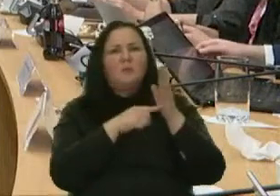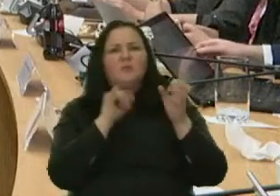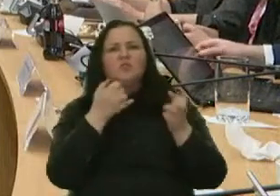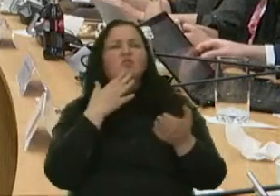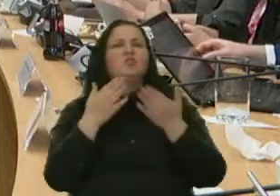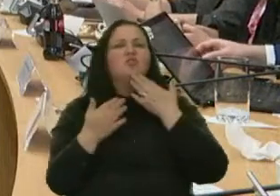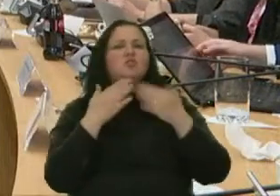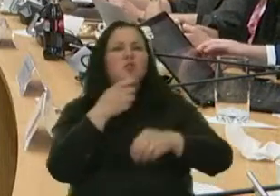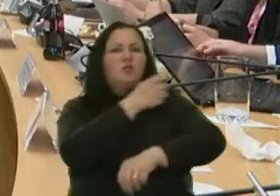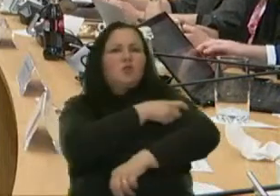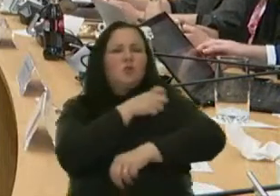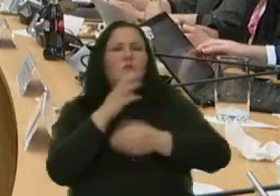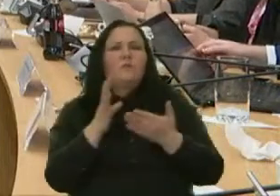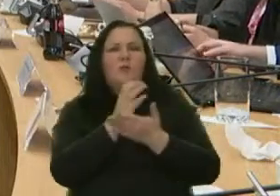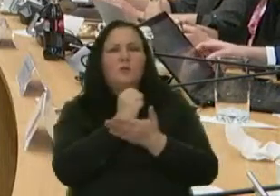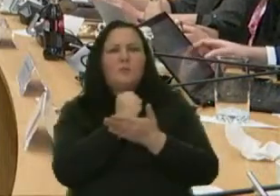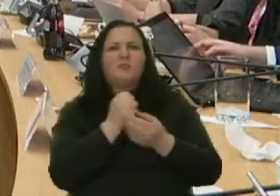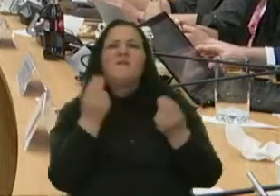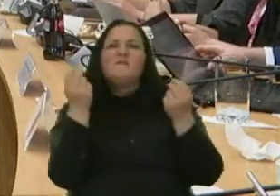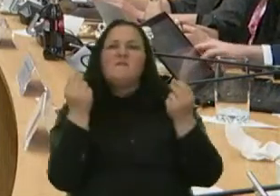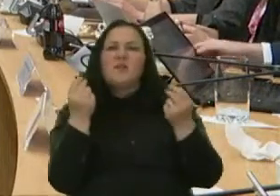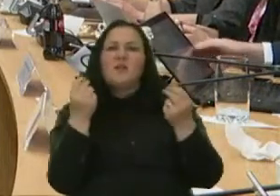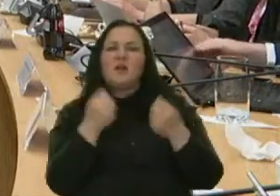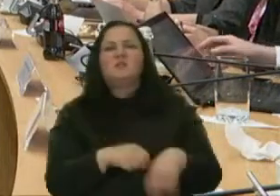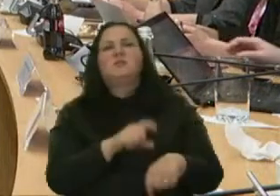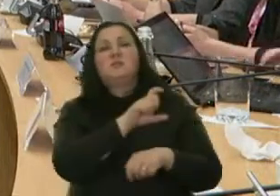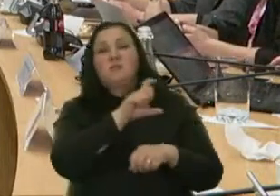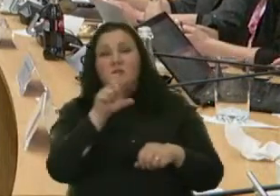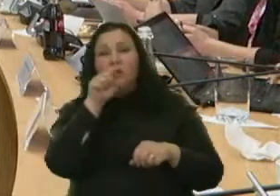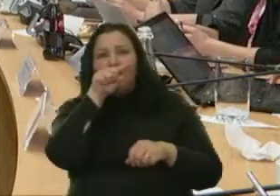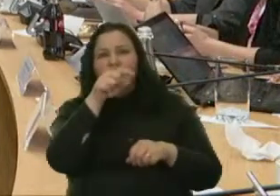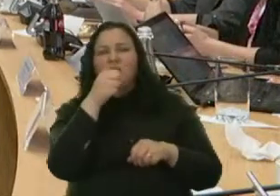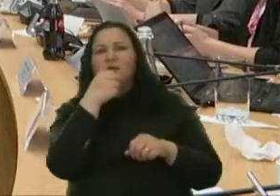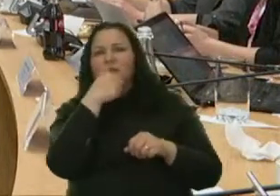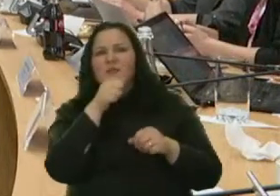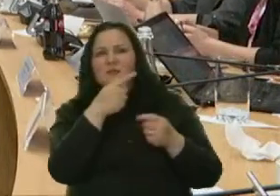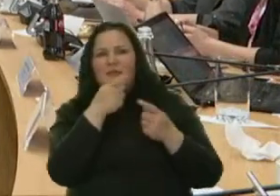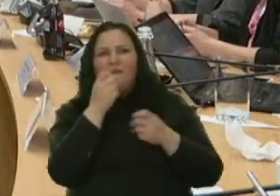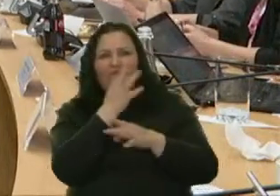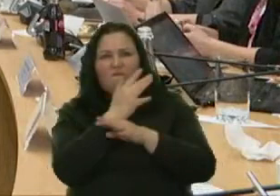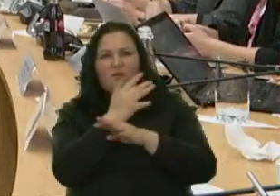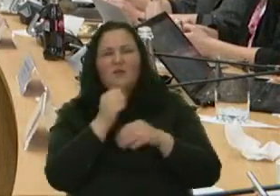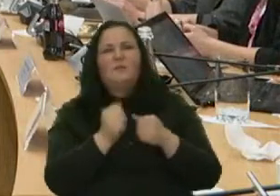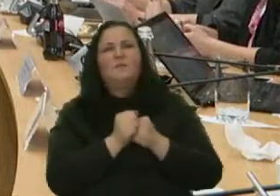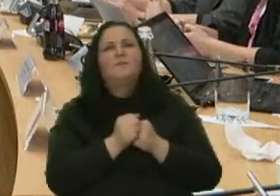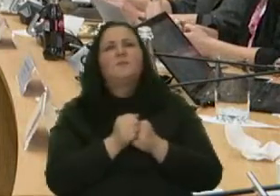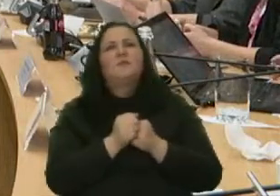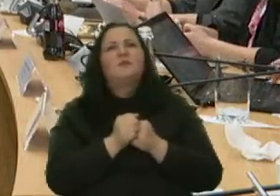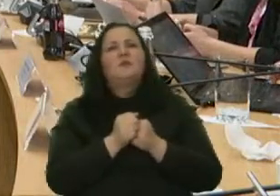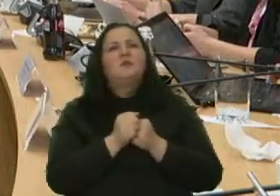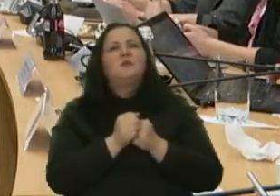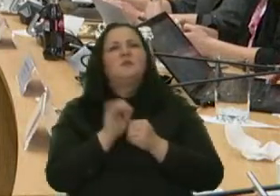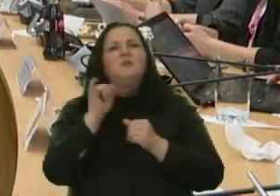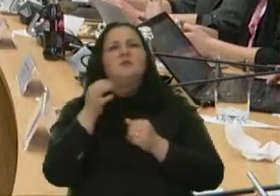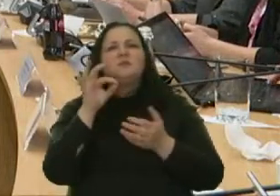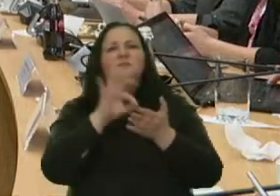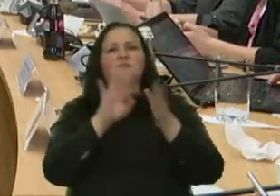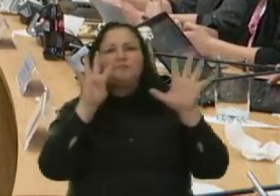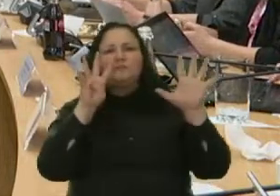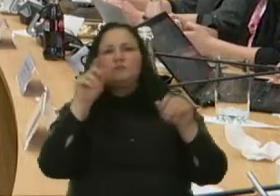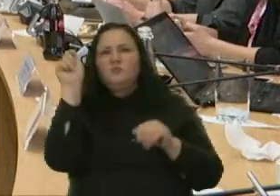ședința comisiei de buget finanțe tot din acea zi de vineri respectiv în 9